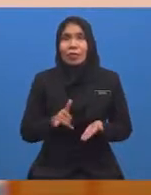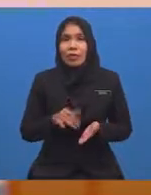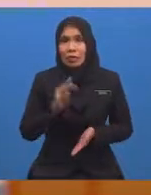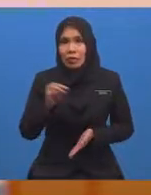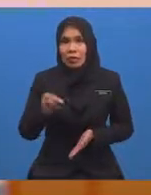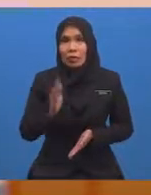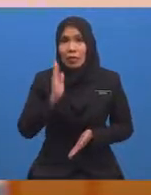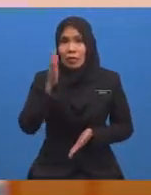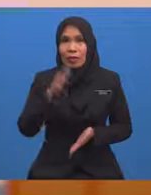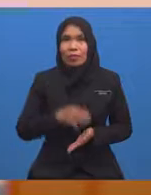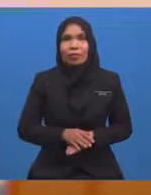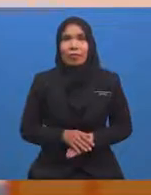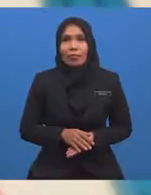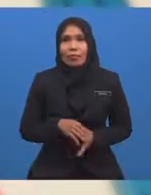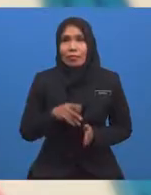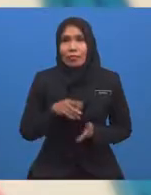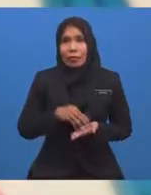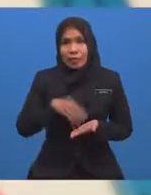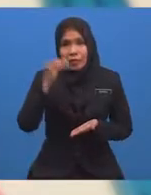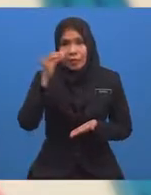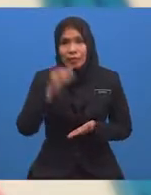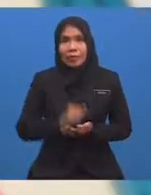pada hari ini